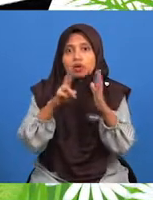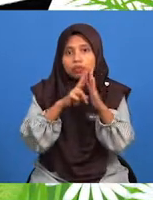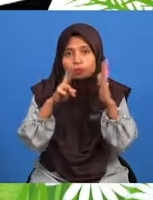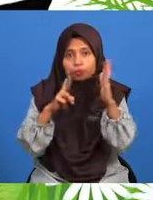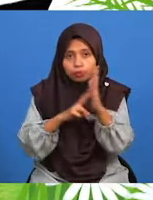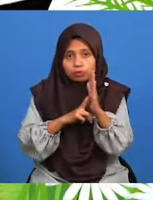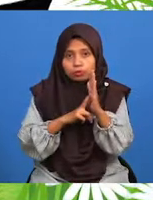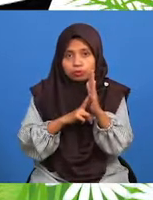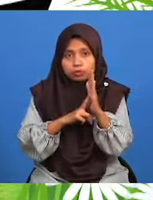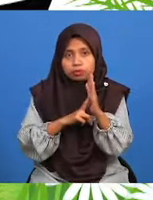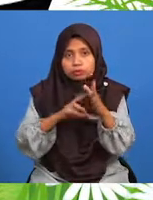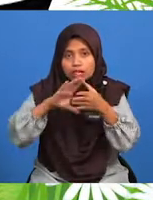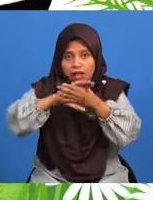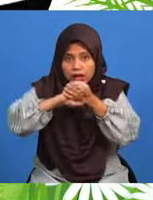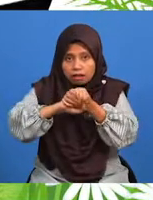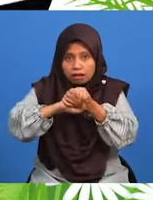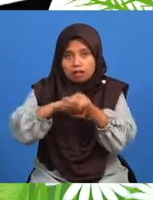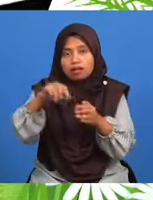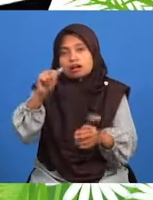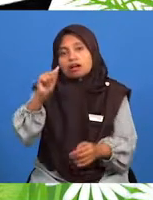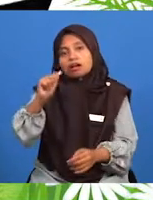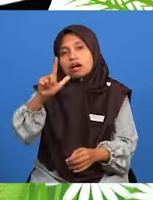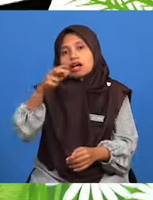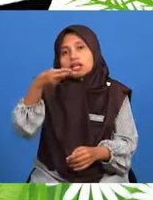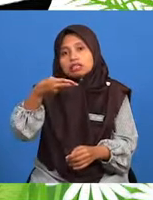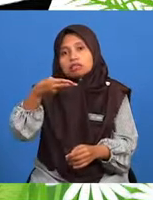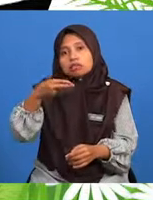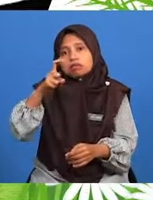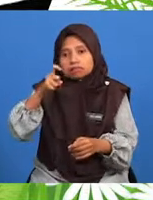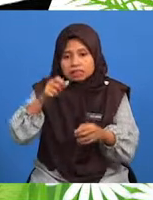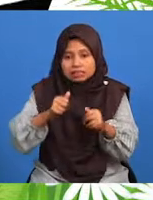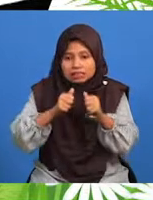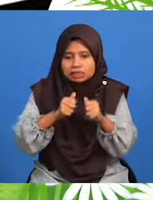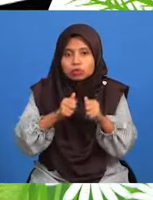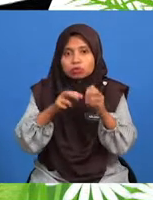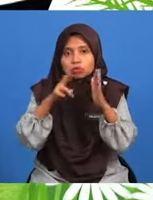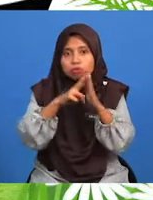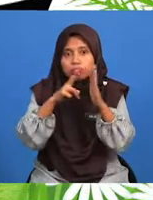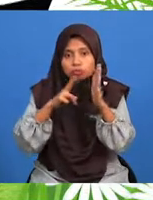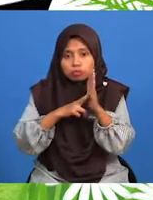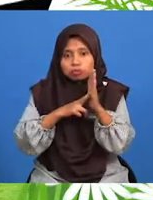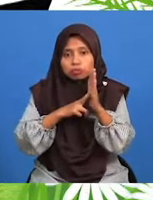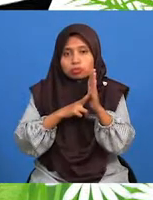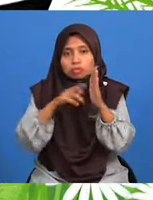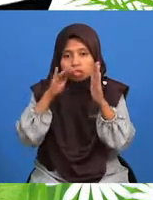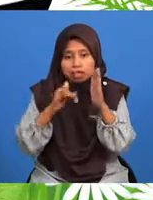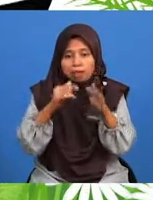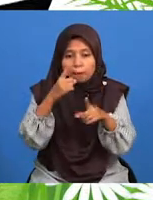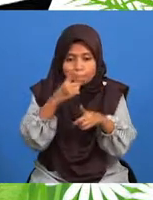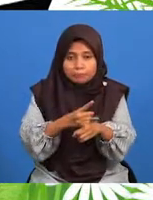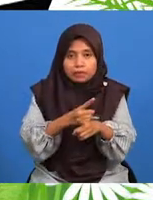akad al-hibah ini mestilah lengkap dan setiap rukun hendaklah memenuhi syarat-syarat yang